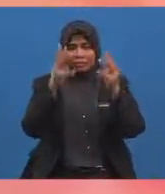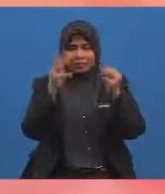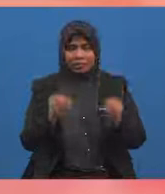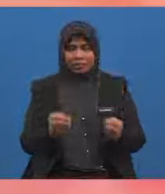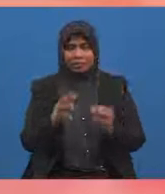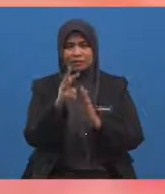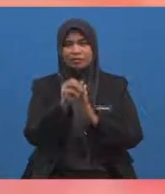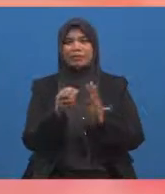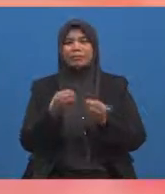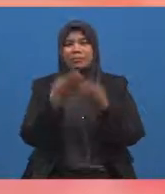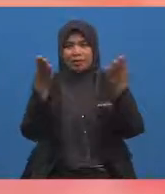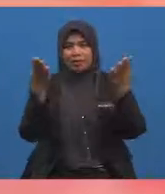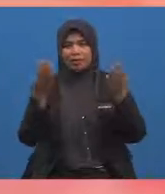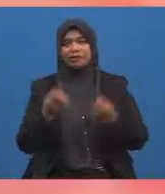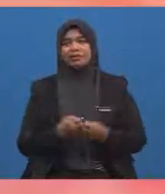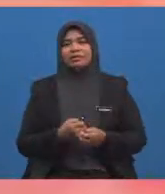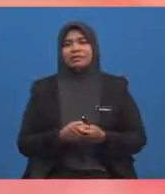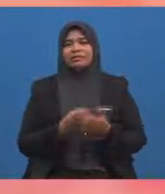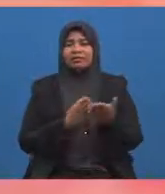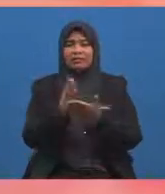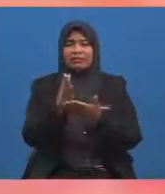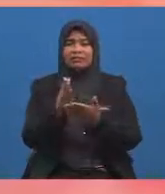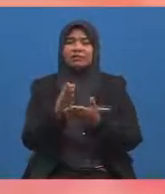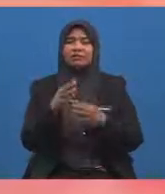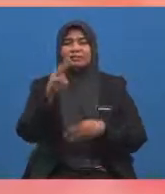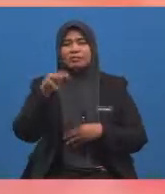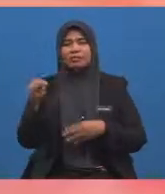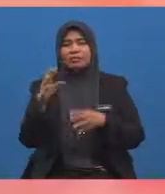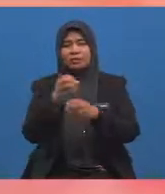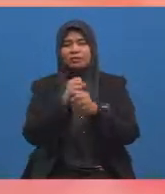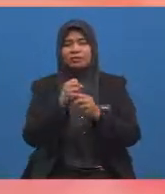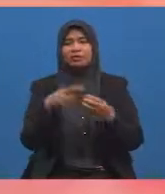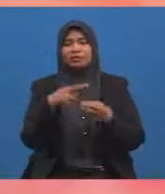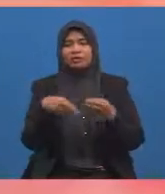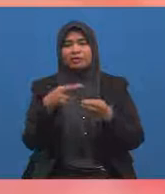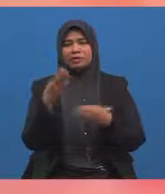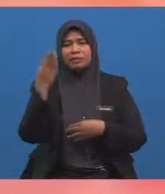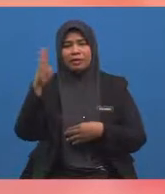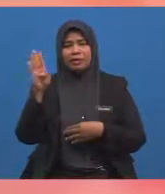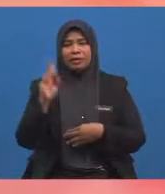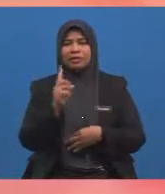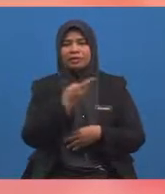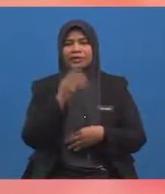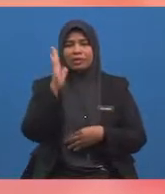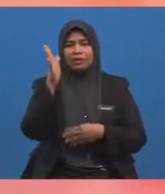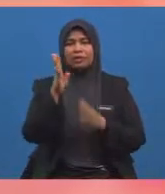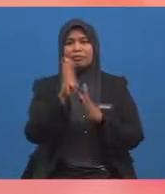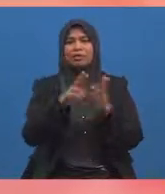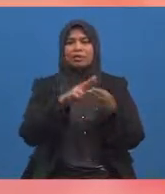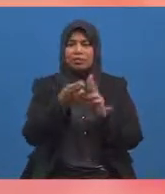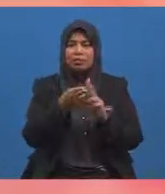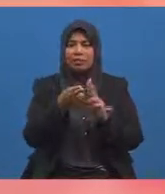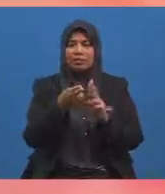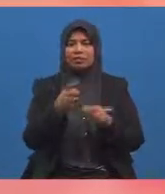manusia membiak. Seterusnya, murid dapat merumuskan bahawa kita akan berubah dari